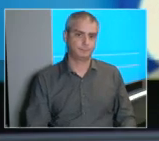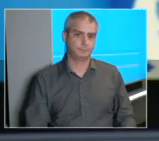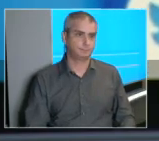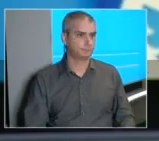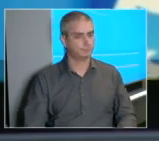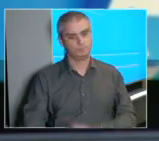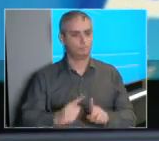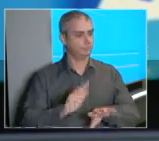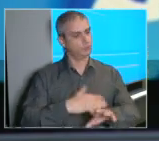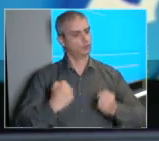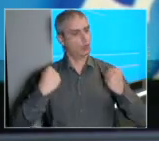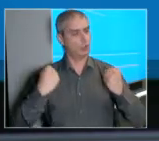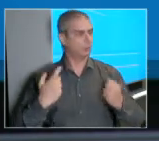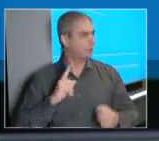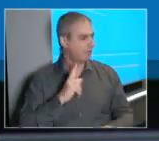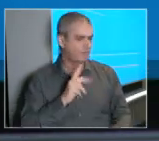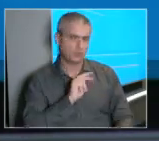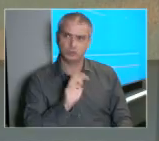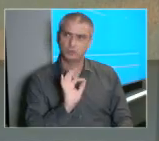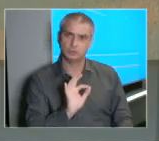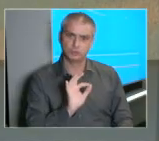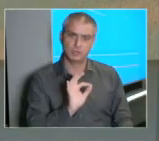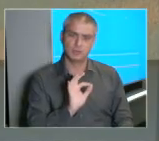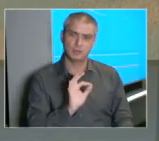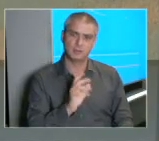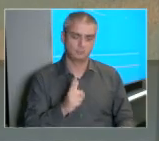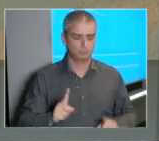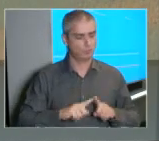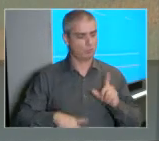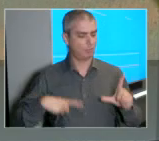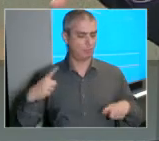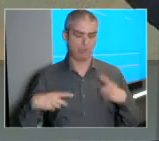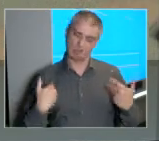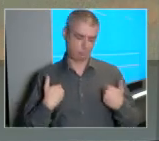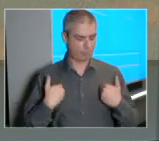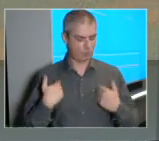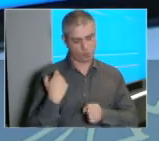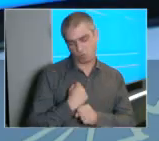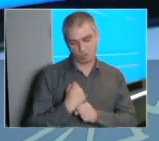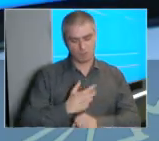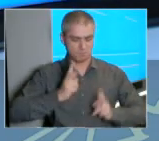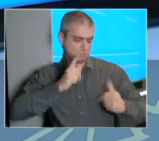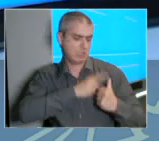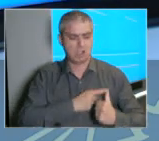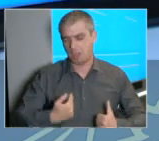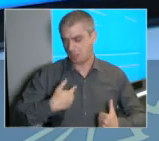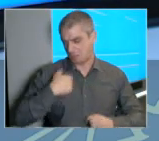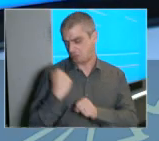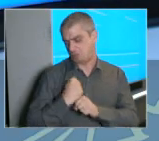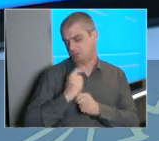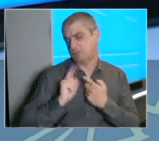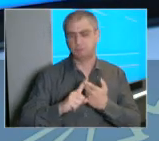לשיקרון הכוח או משהו כזה. לא, אבל עניין ההתרברבות, אנחנו פועלים בעיראק, אנחנו